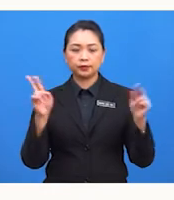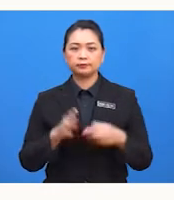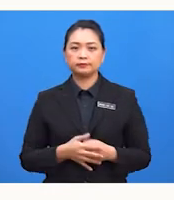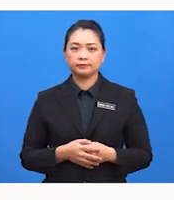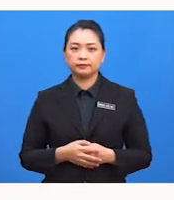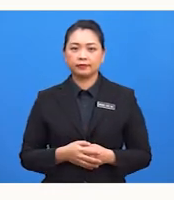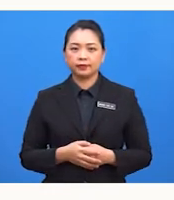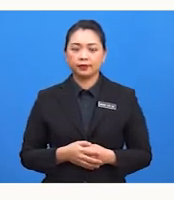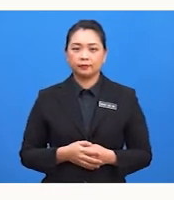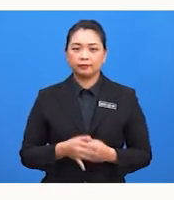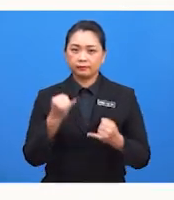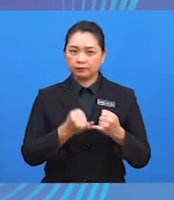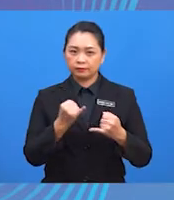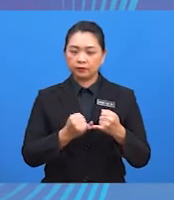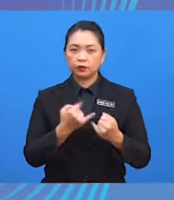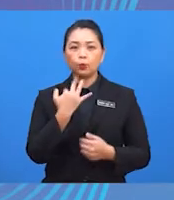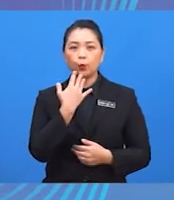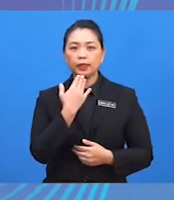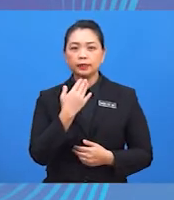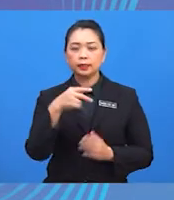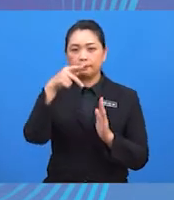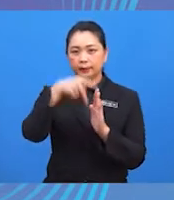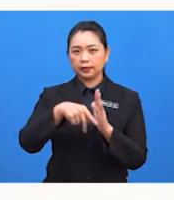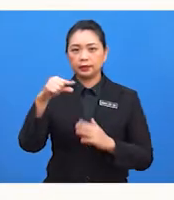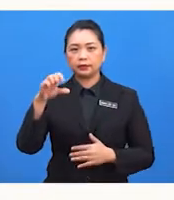warna penggenap. Soalan yang kelima,